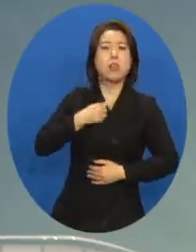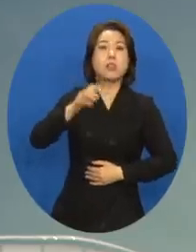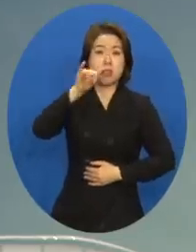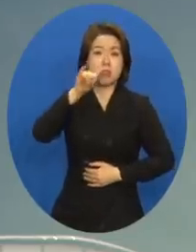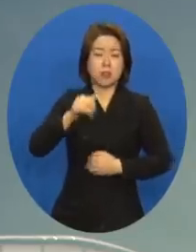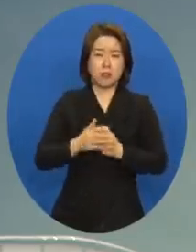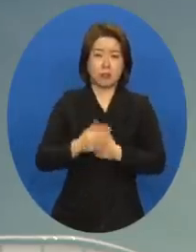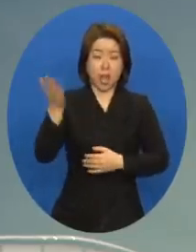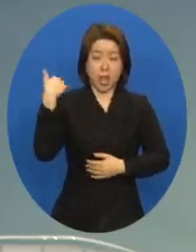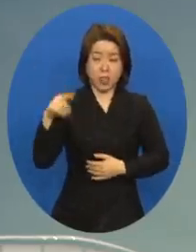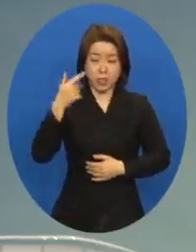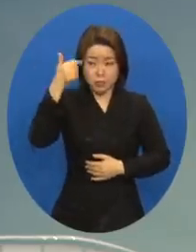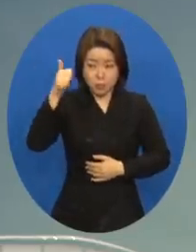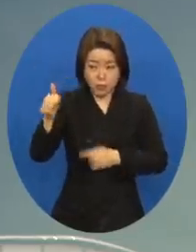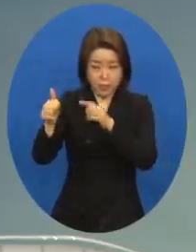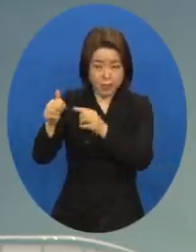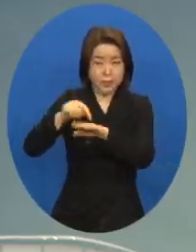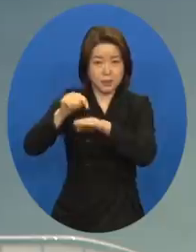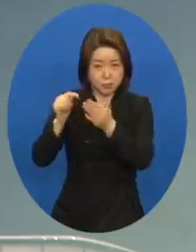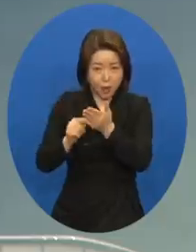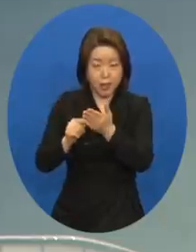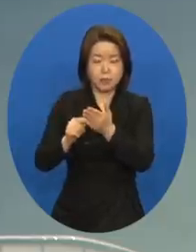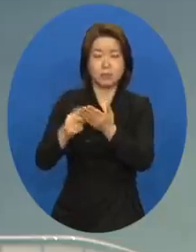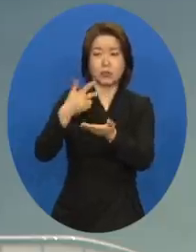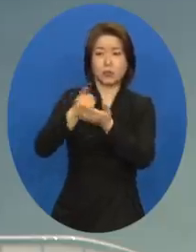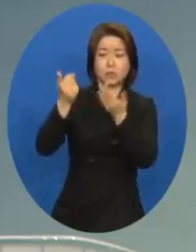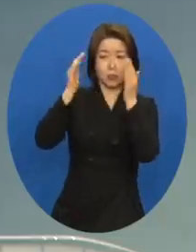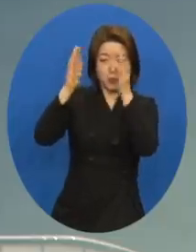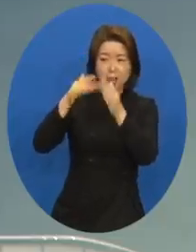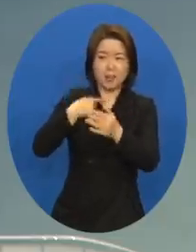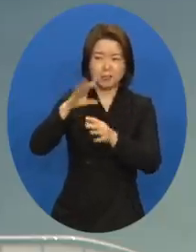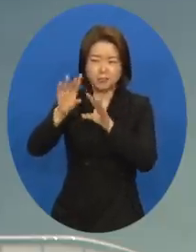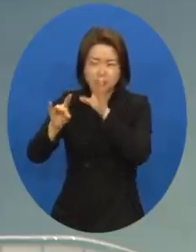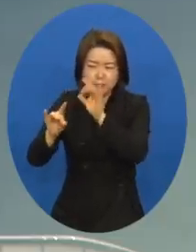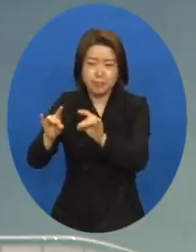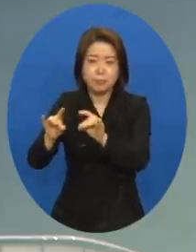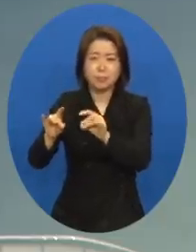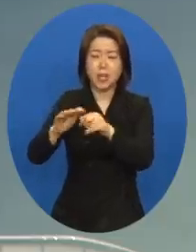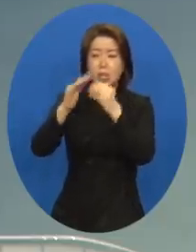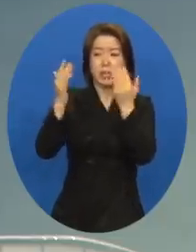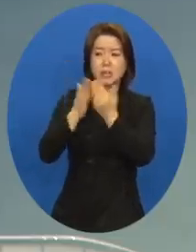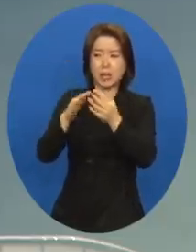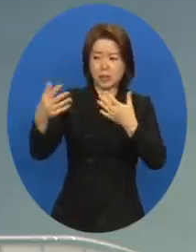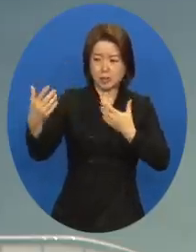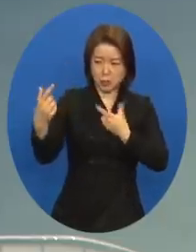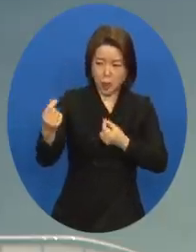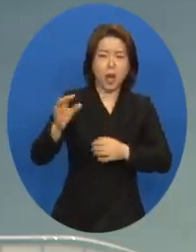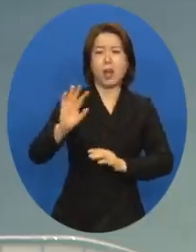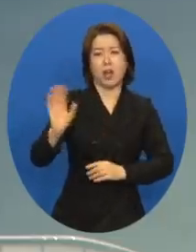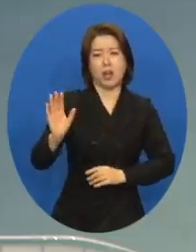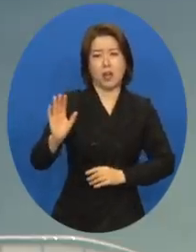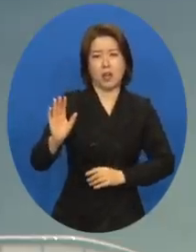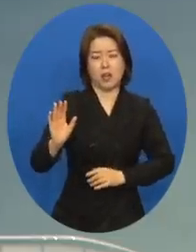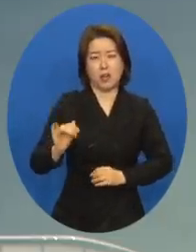그 목사님의 그 심정, 그 주님을 향한 갈망이 다 제 것이 아니었습니다.